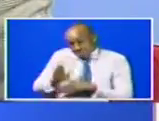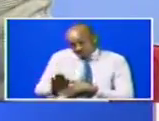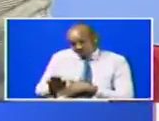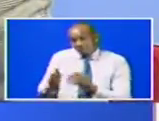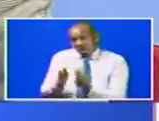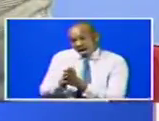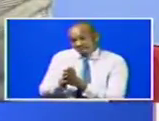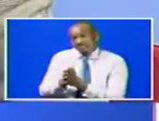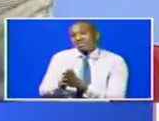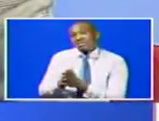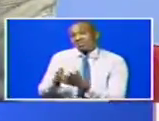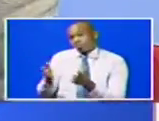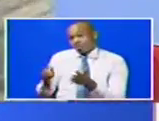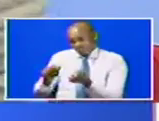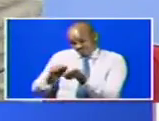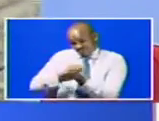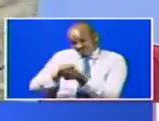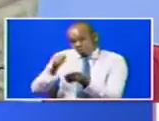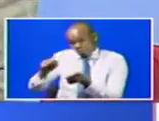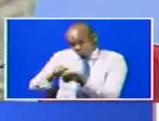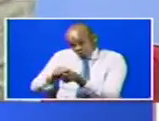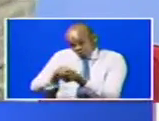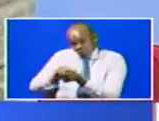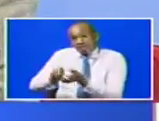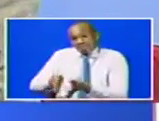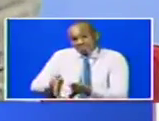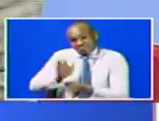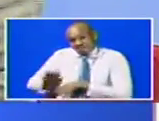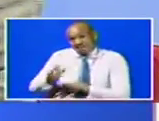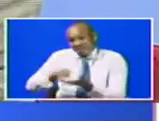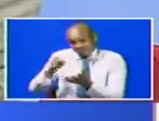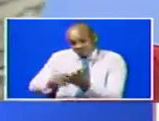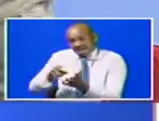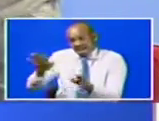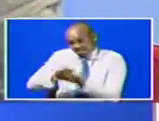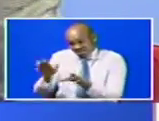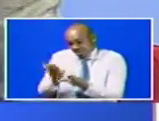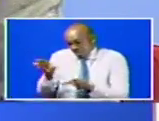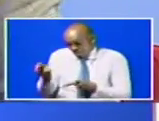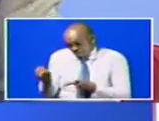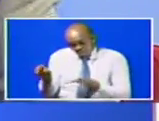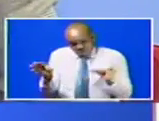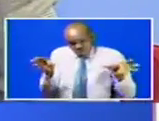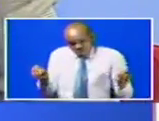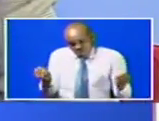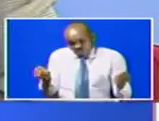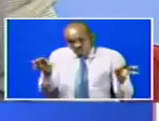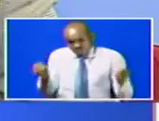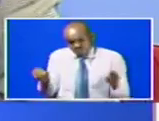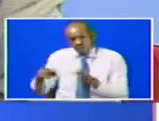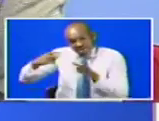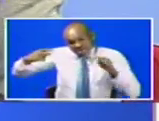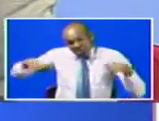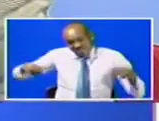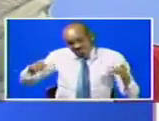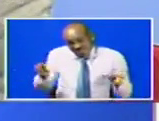brakes kwa kizungu. Friction ni ile mkwaruzano ambao unafanya kwamba the parts za brake inafanya kwamba ina slow gari down ama